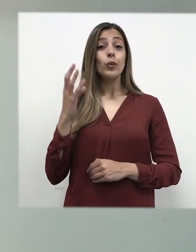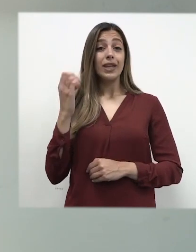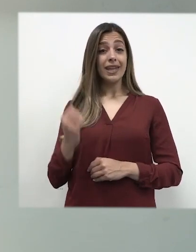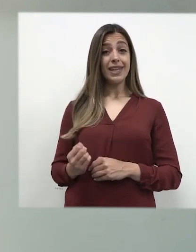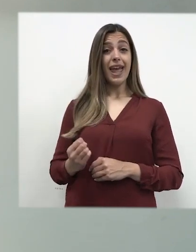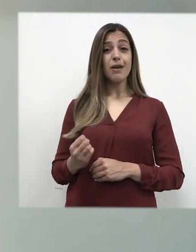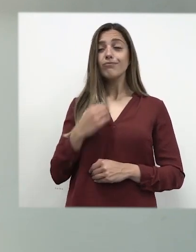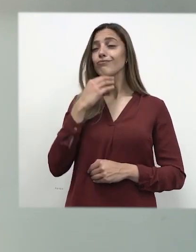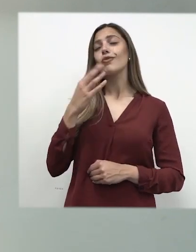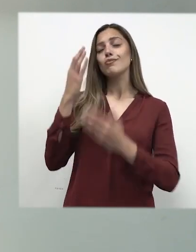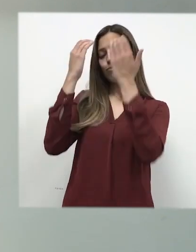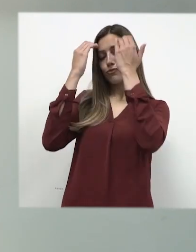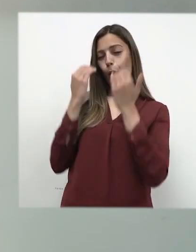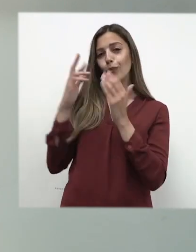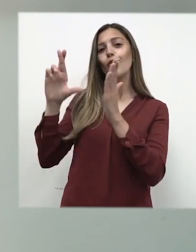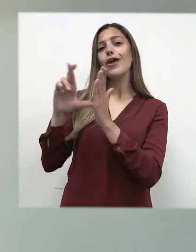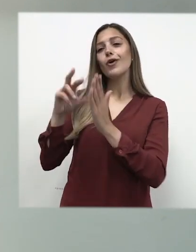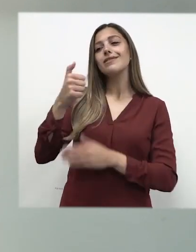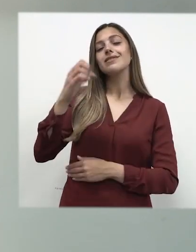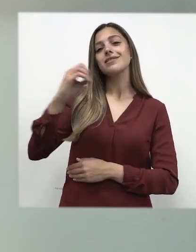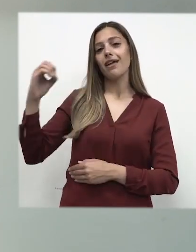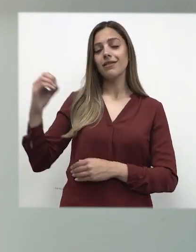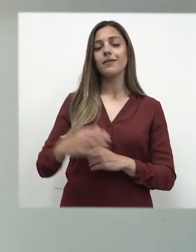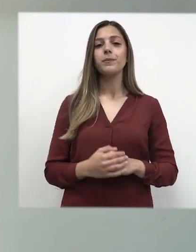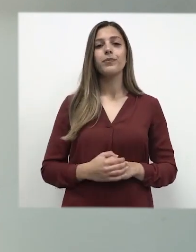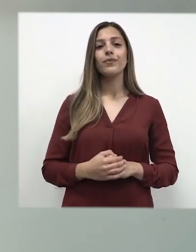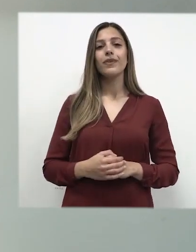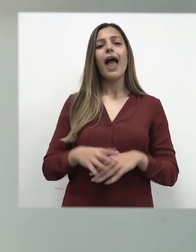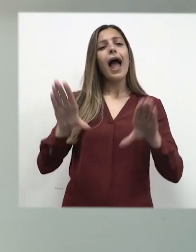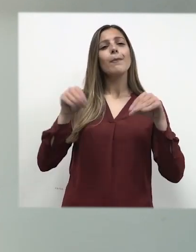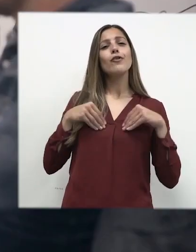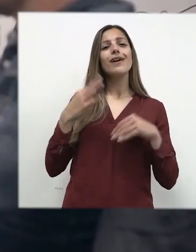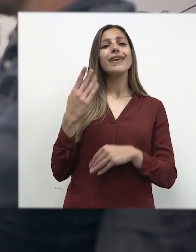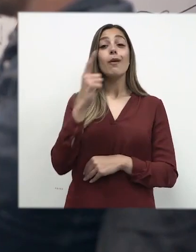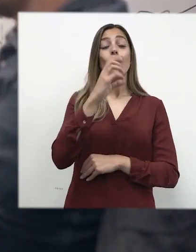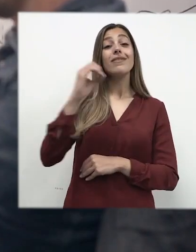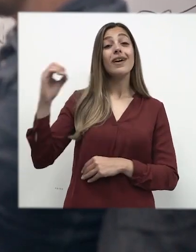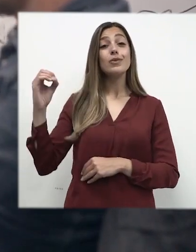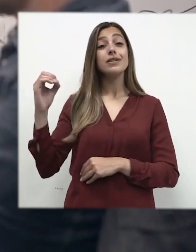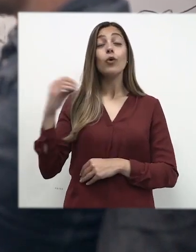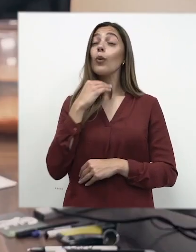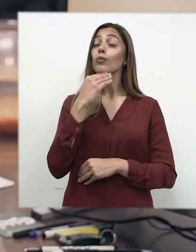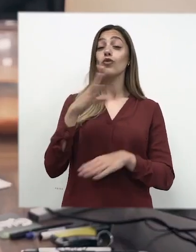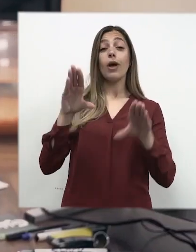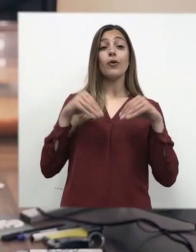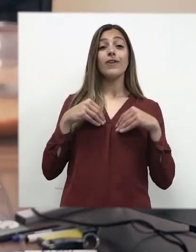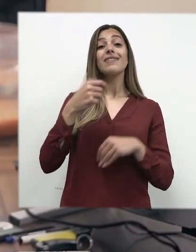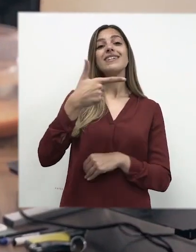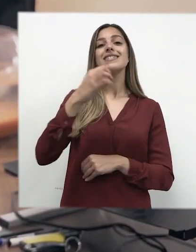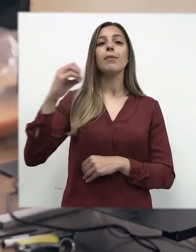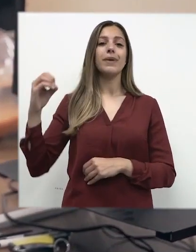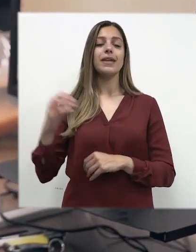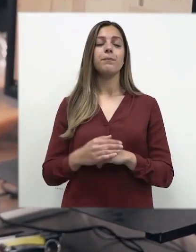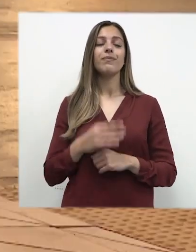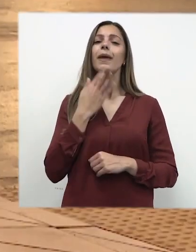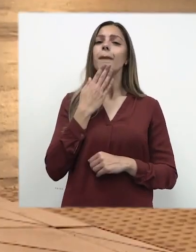kienem n-santati meċrkullari fuq 7,000. Għaw approvati fuq 1,000 u miħs approvati fuq 7,000. Palla proċessu għal igħ,